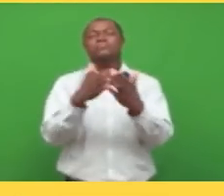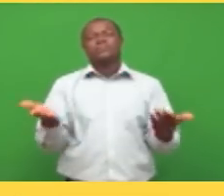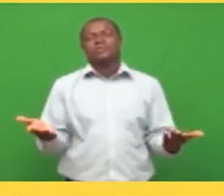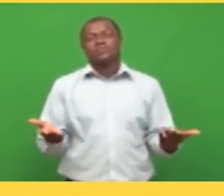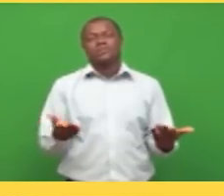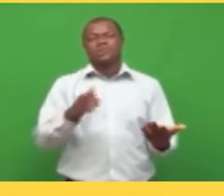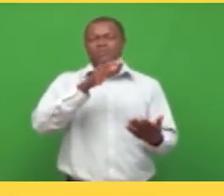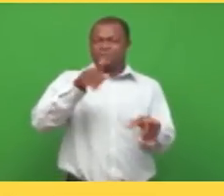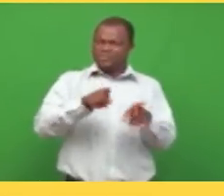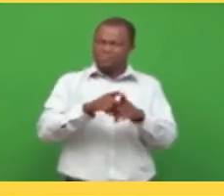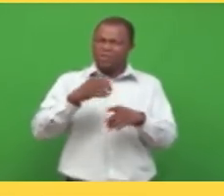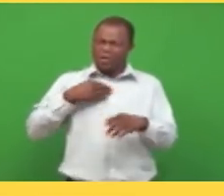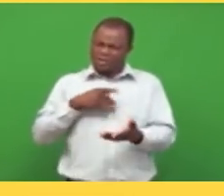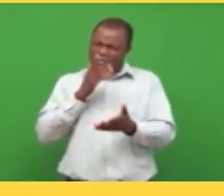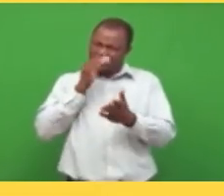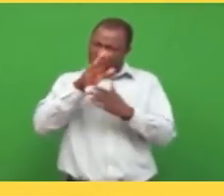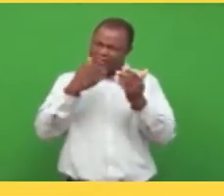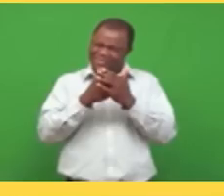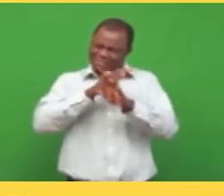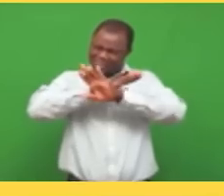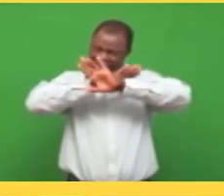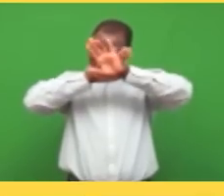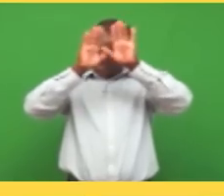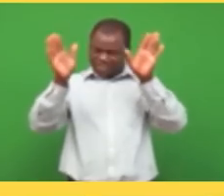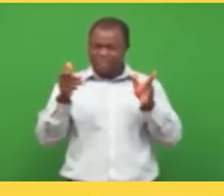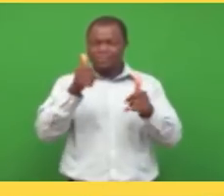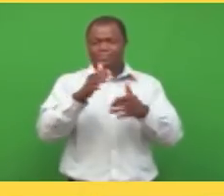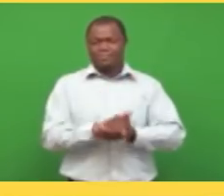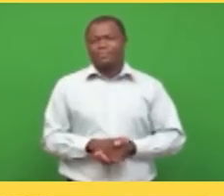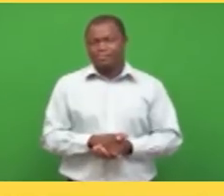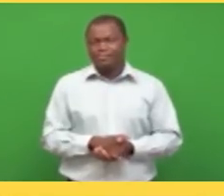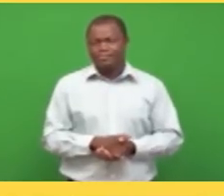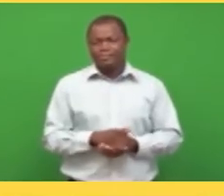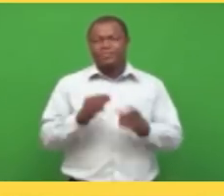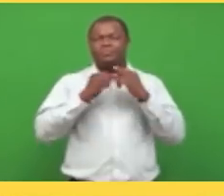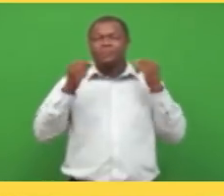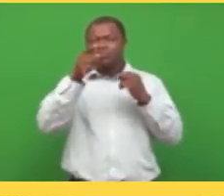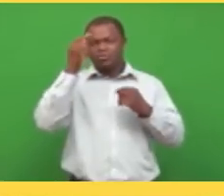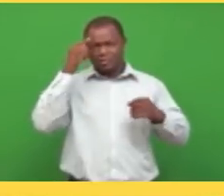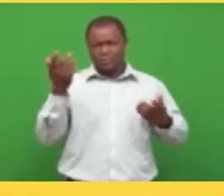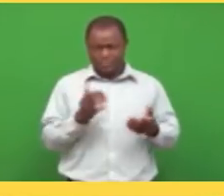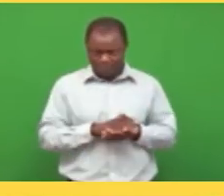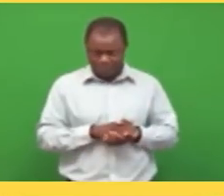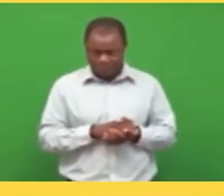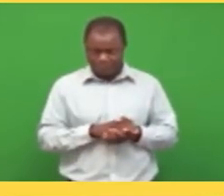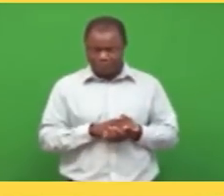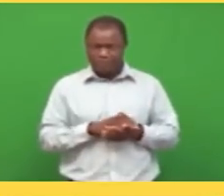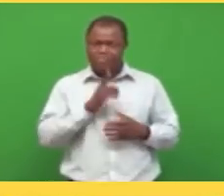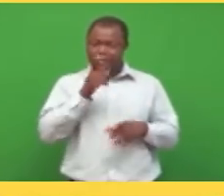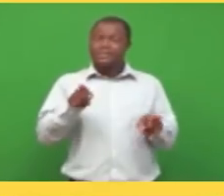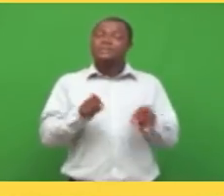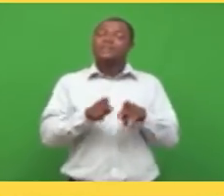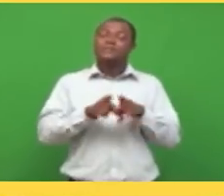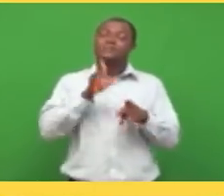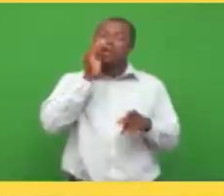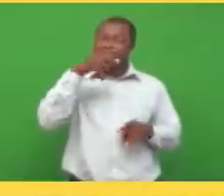nechokwadi zvitisunungure zvitibatsire pastor Tinotenda dokta. Nyaya iripo sekutaurika kwatiri